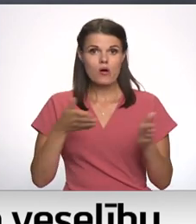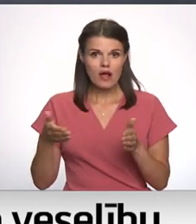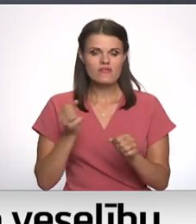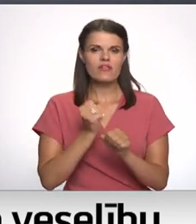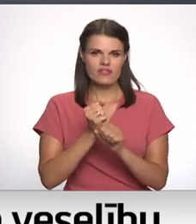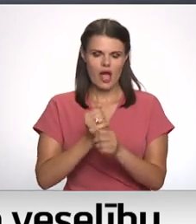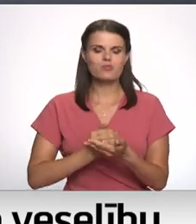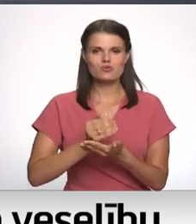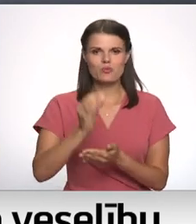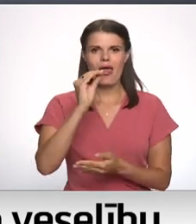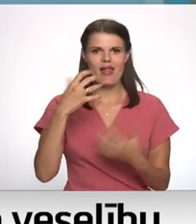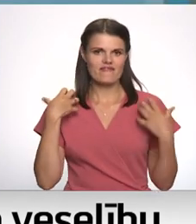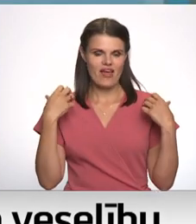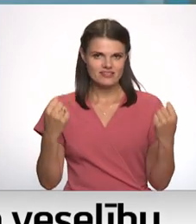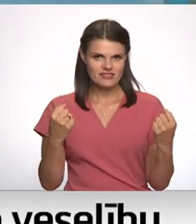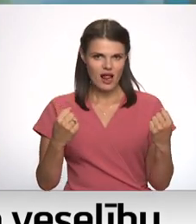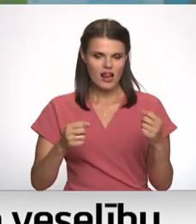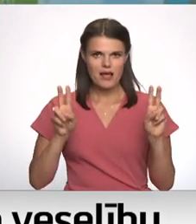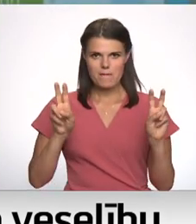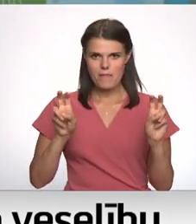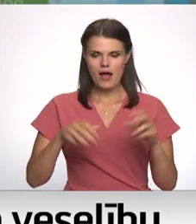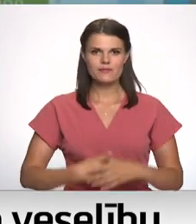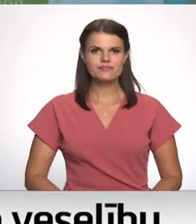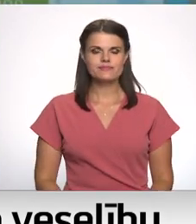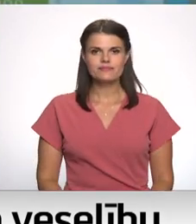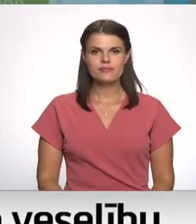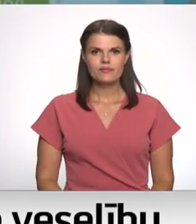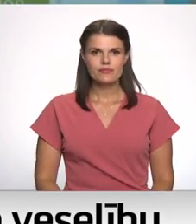turpinās e-veselība. Vita Anstrate, Māris Jurgensons, Latvijas televīzija.